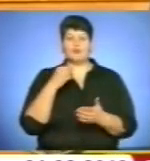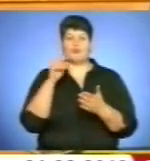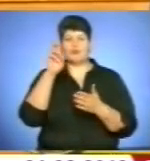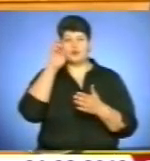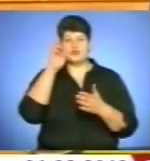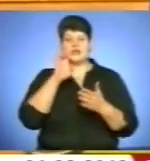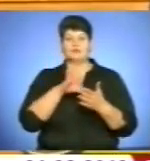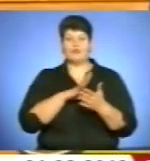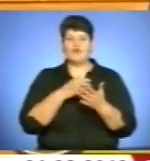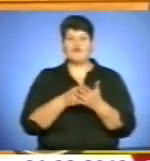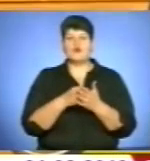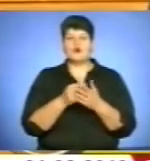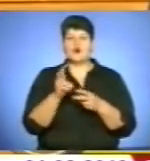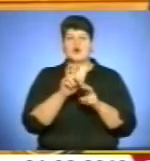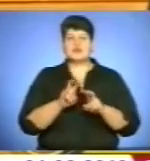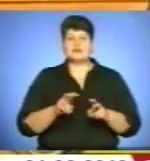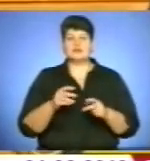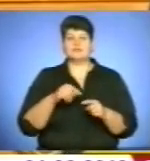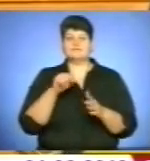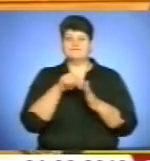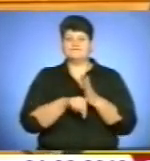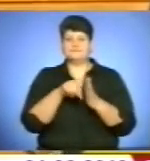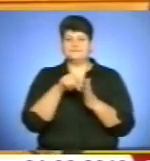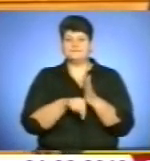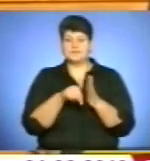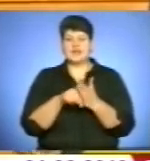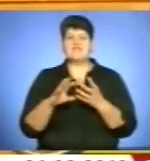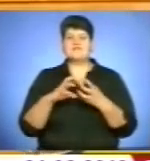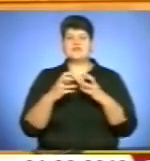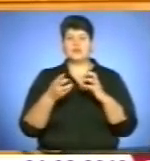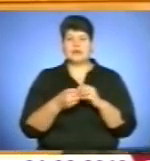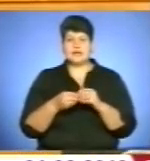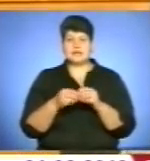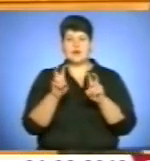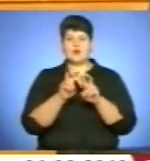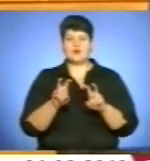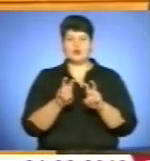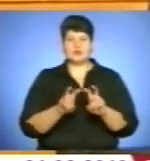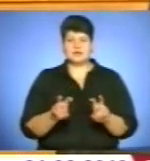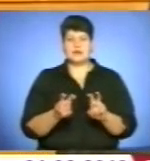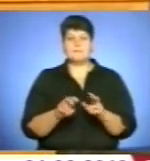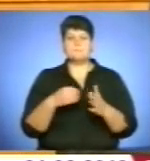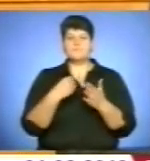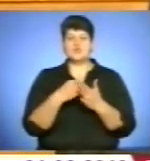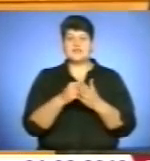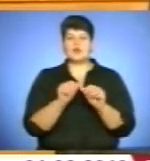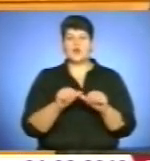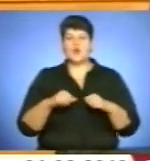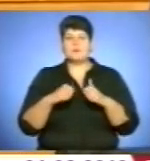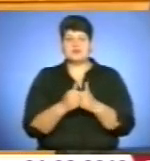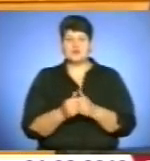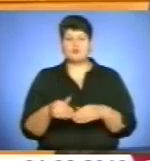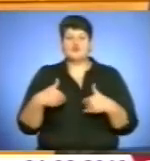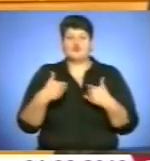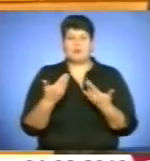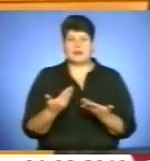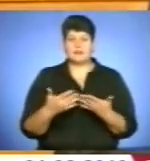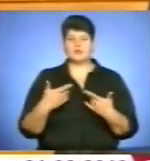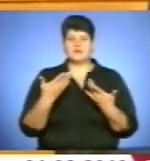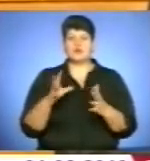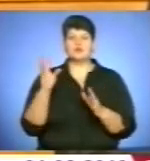і принципово. І в результаті розгляду на бюджетну комісію поступили пропозиції і доповнення